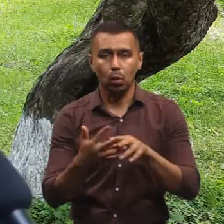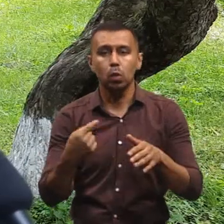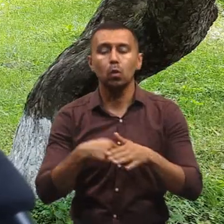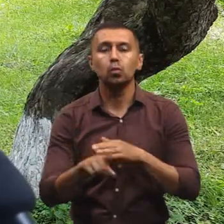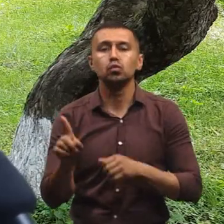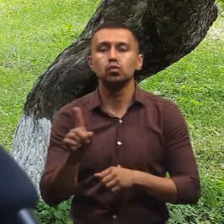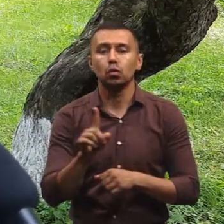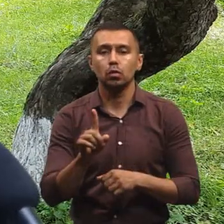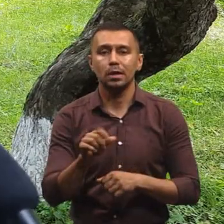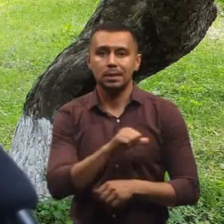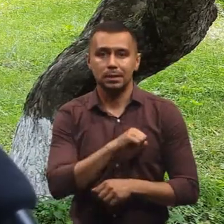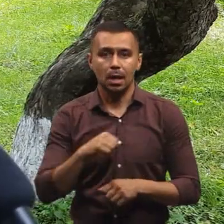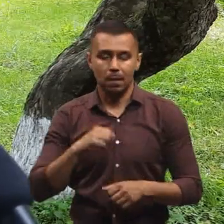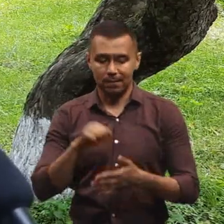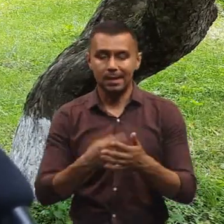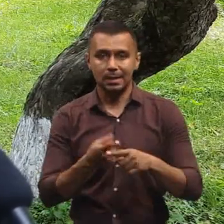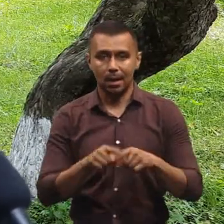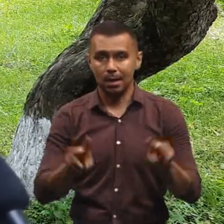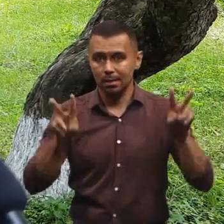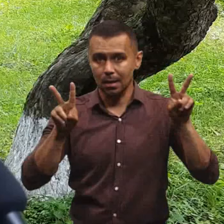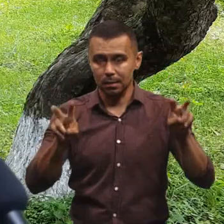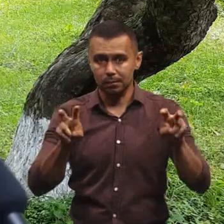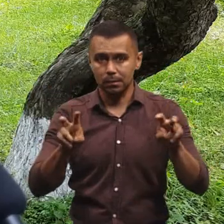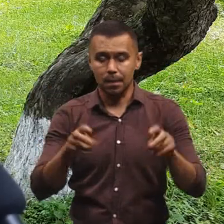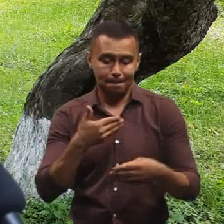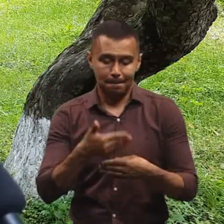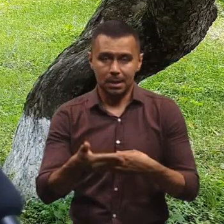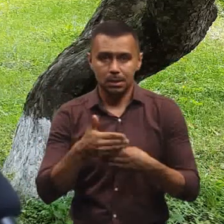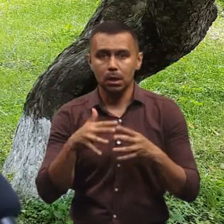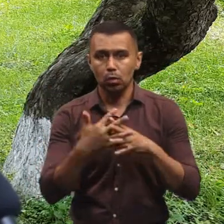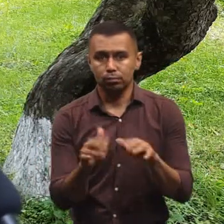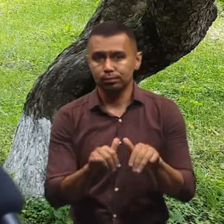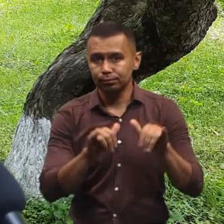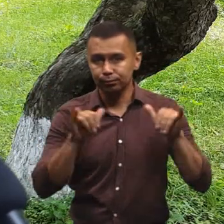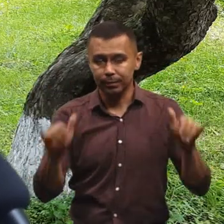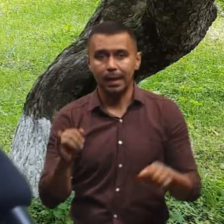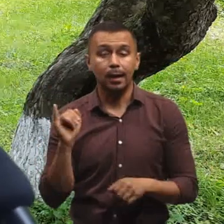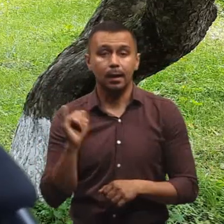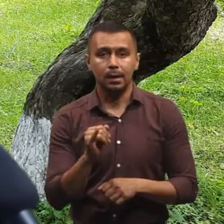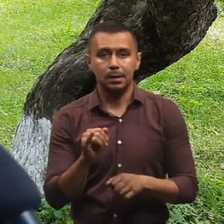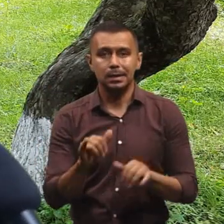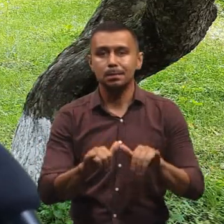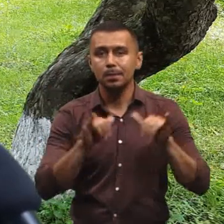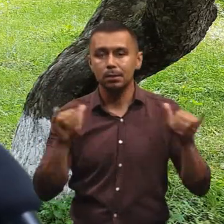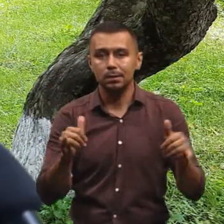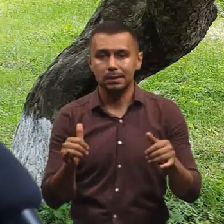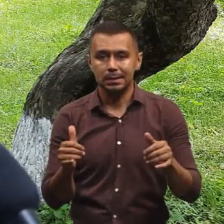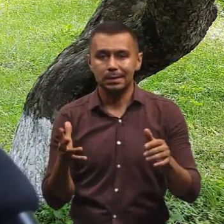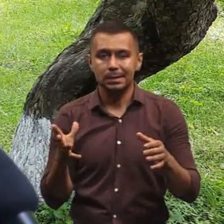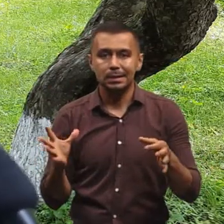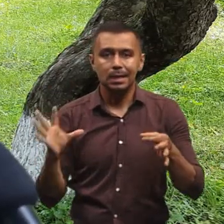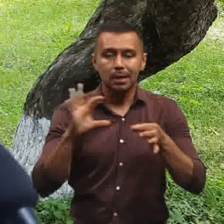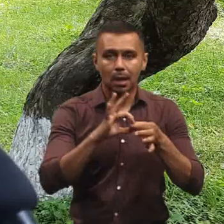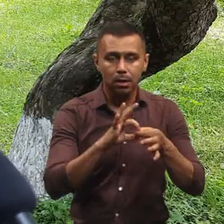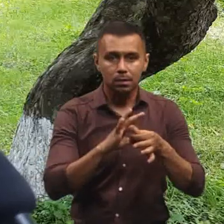що саме Від цієї назви згодом село розширилося і збільшилося і з'єдналися